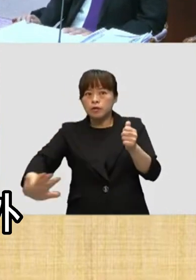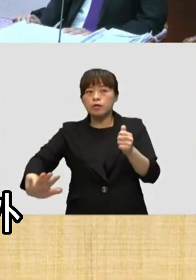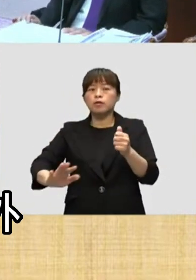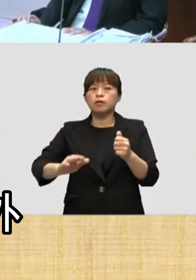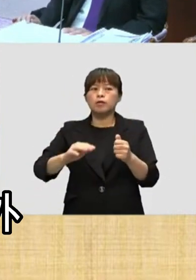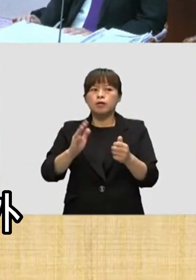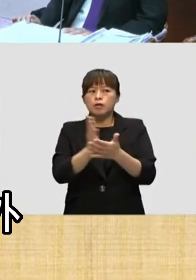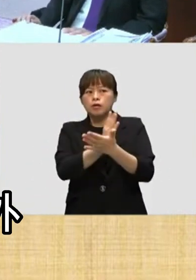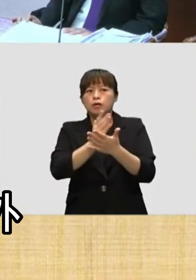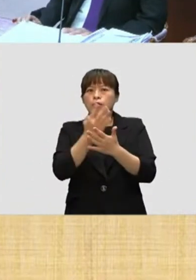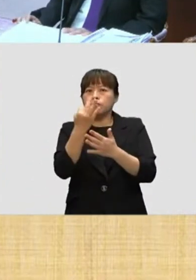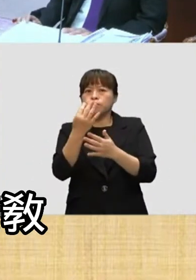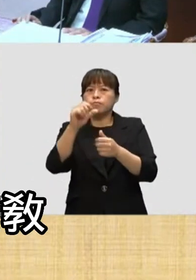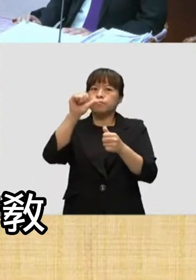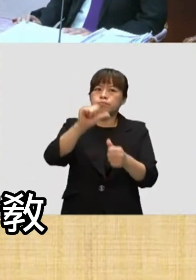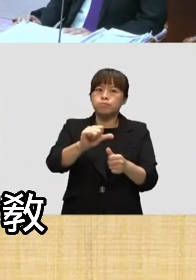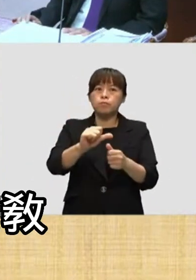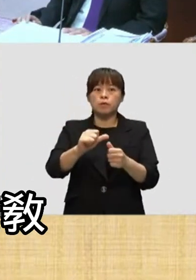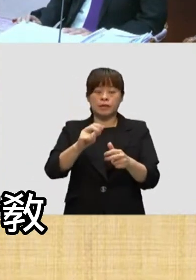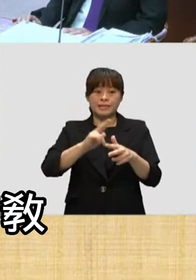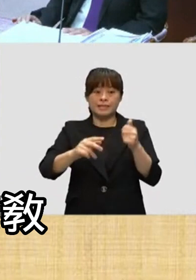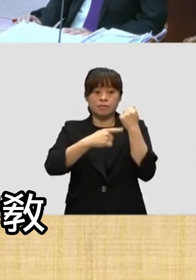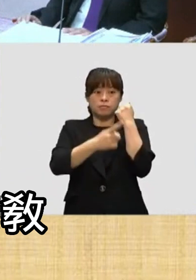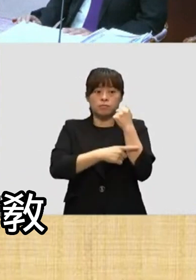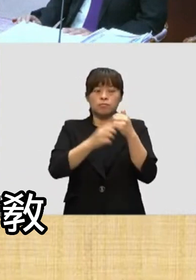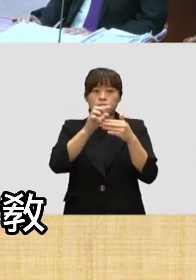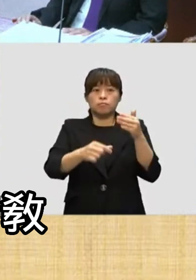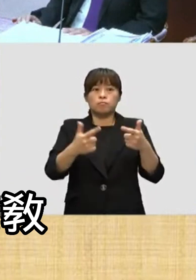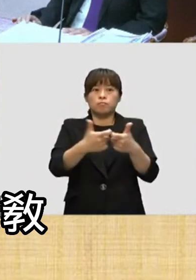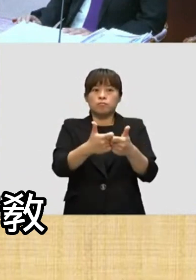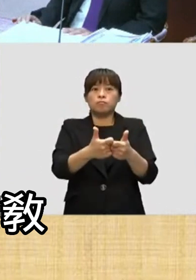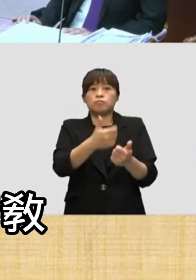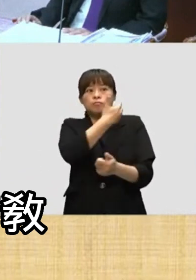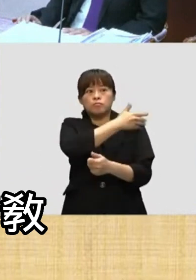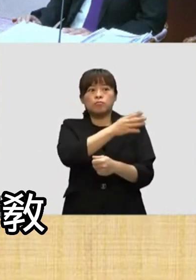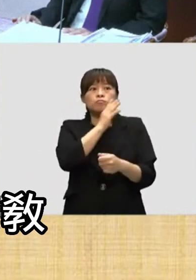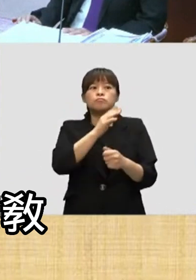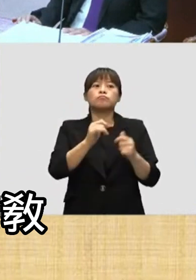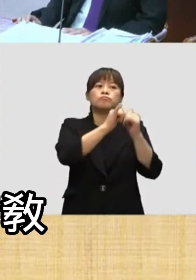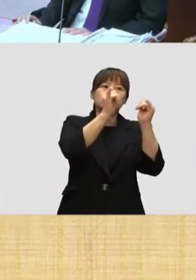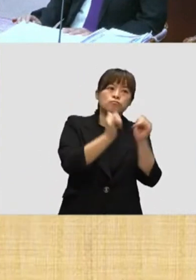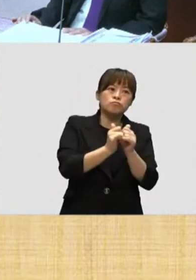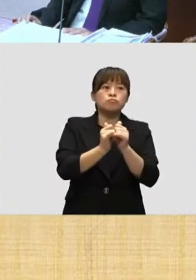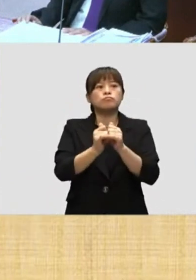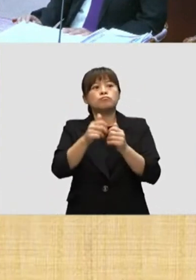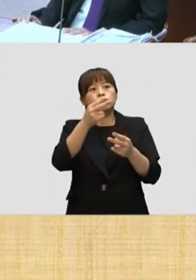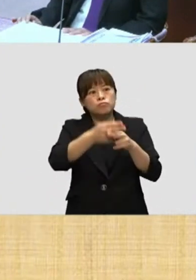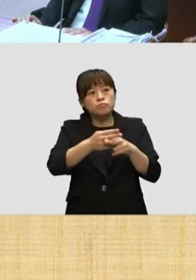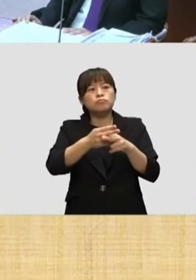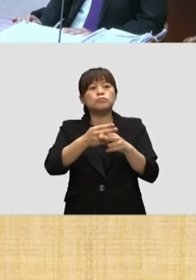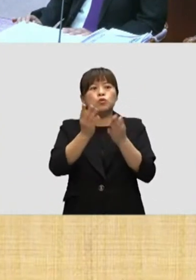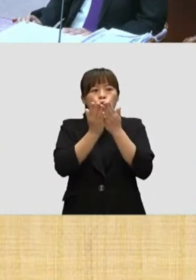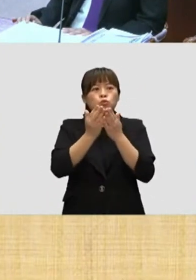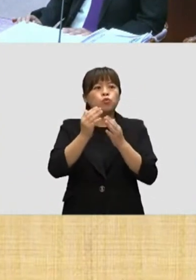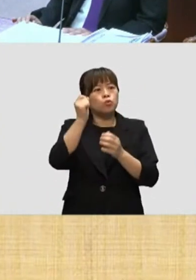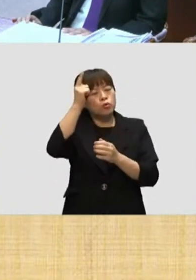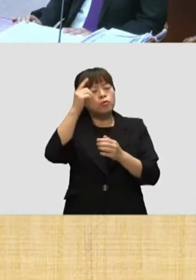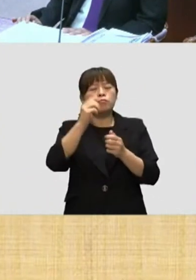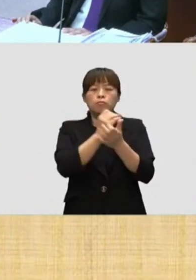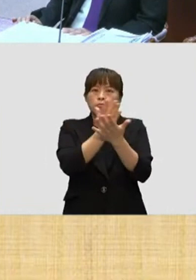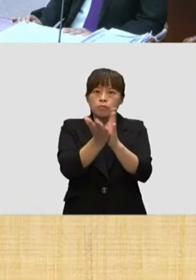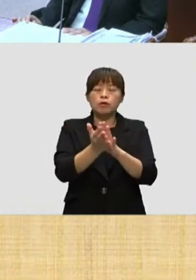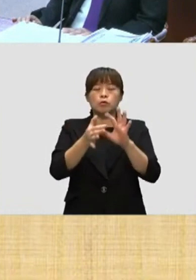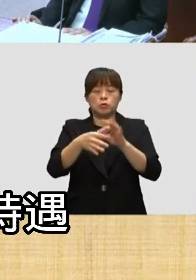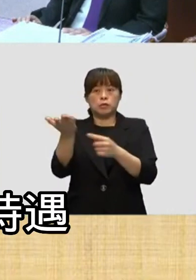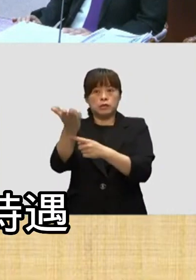或量刑的判断外，刑法的过程要件不问种族、宗教、性别、教育等，因此刑法的死